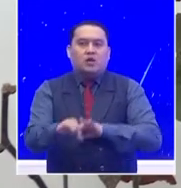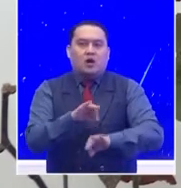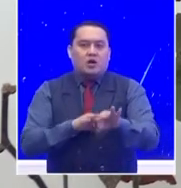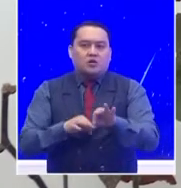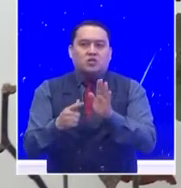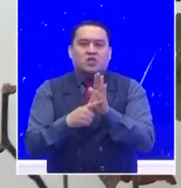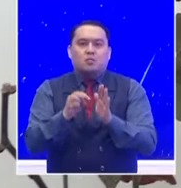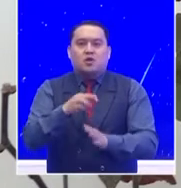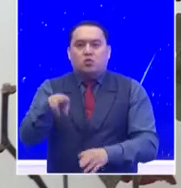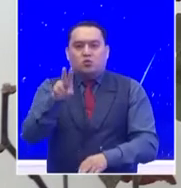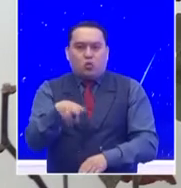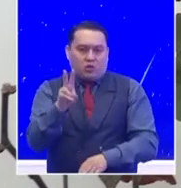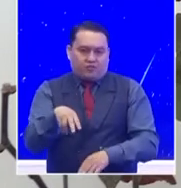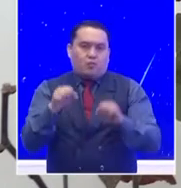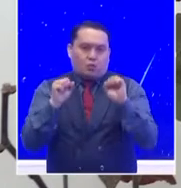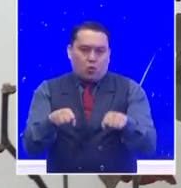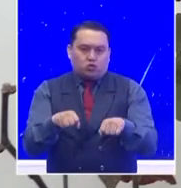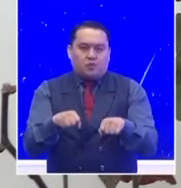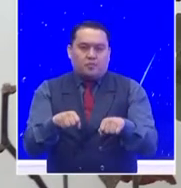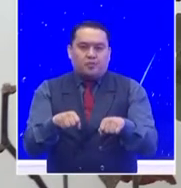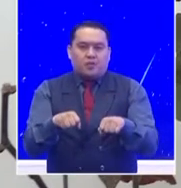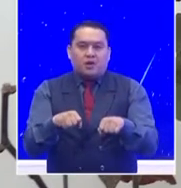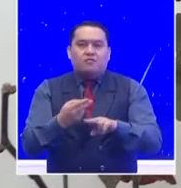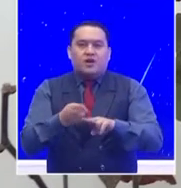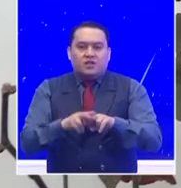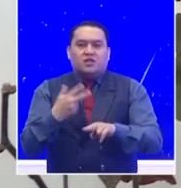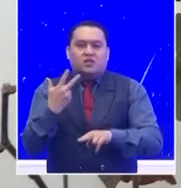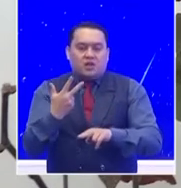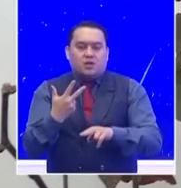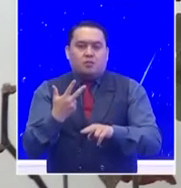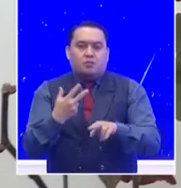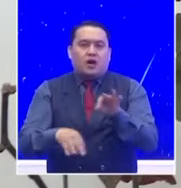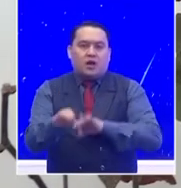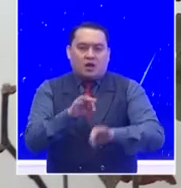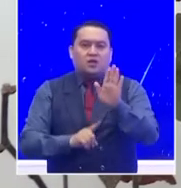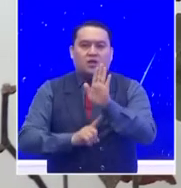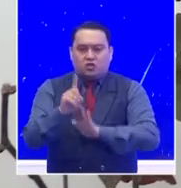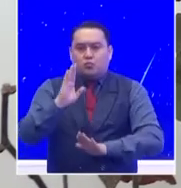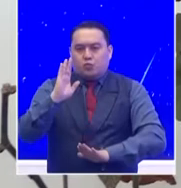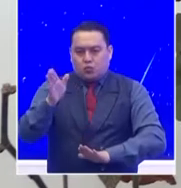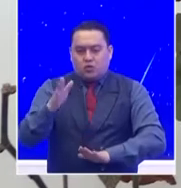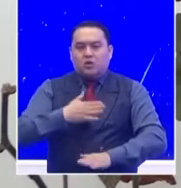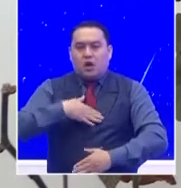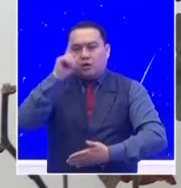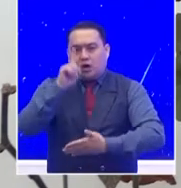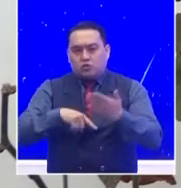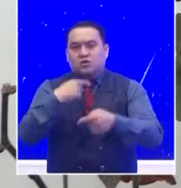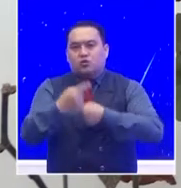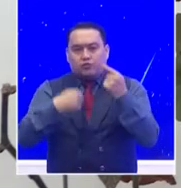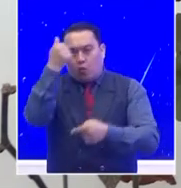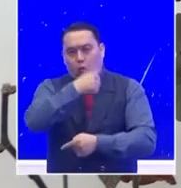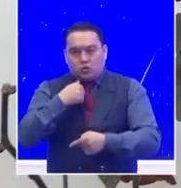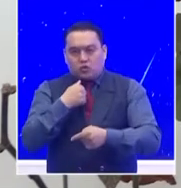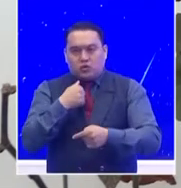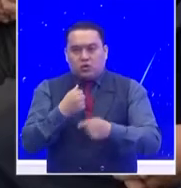почти 7 миллионов долларов. Вот эти проекты в этом году будут начаты. Ну, я надеюсь, до конца года мы уже